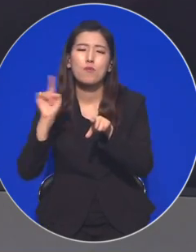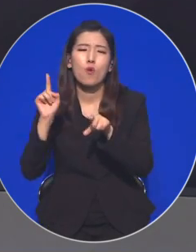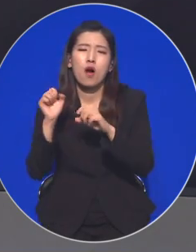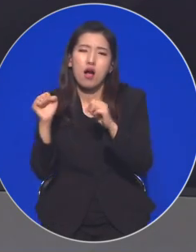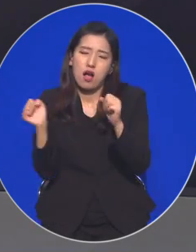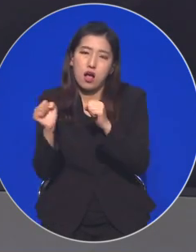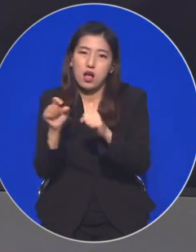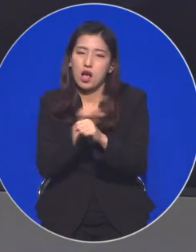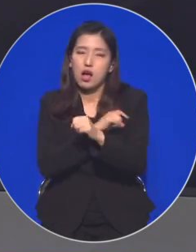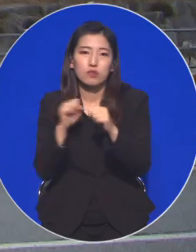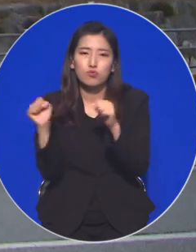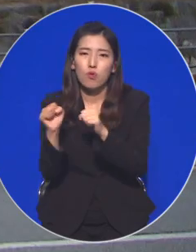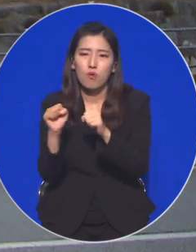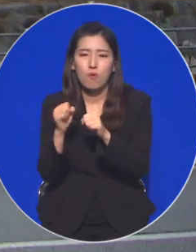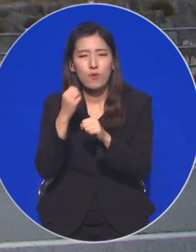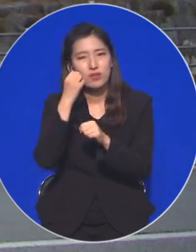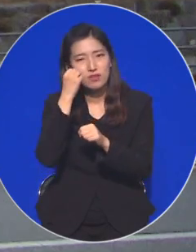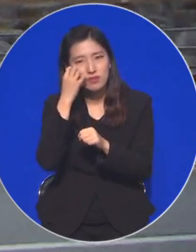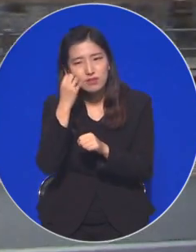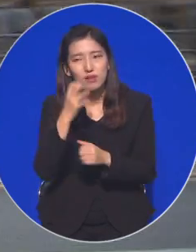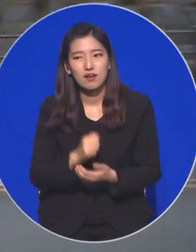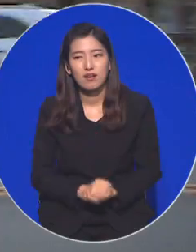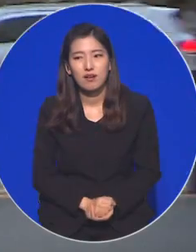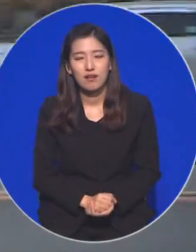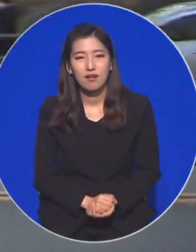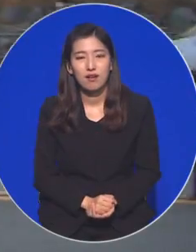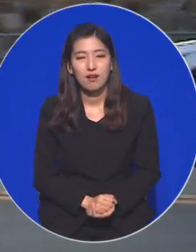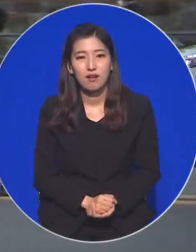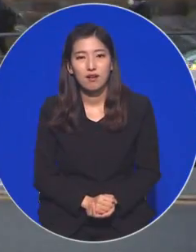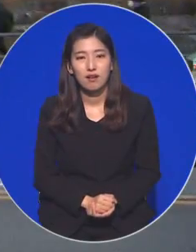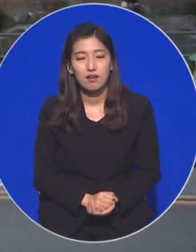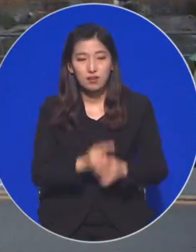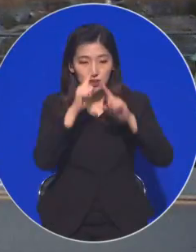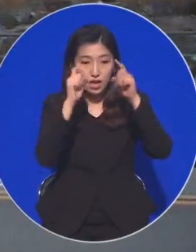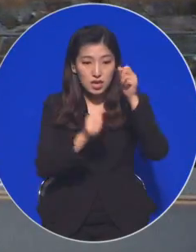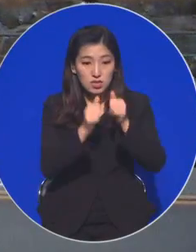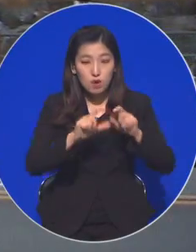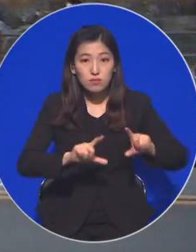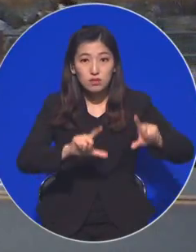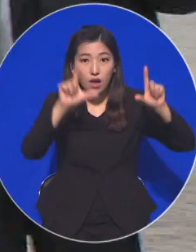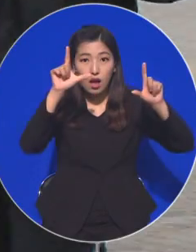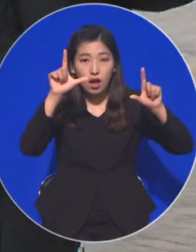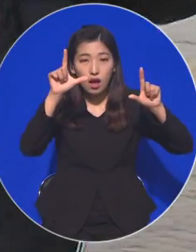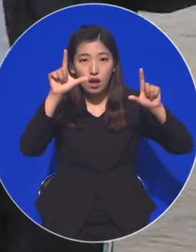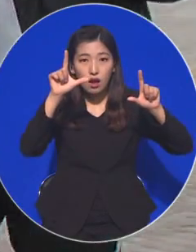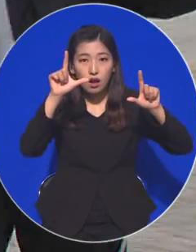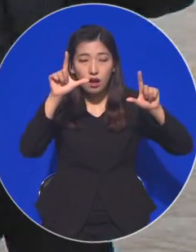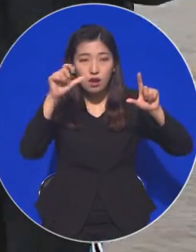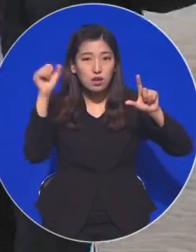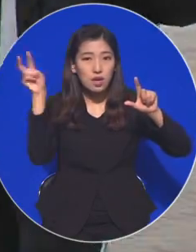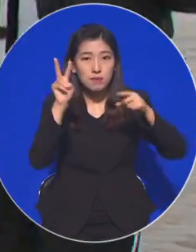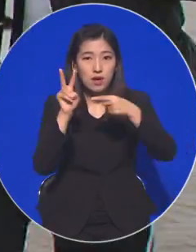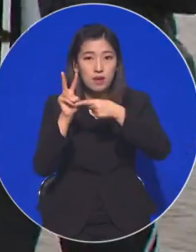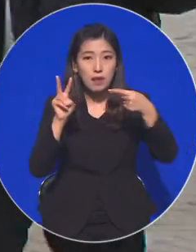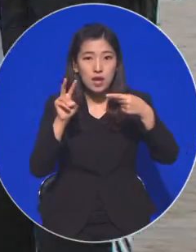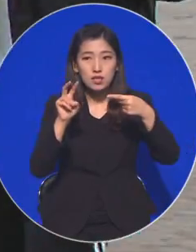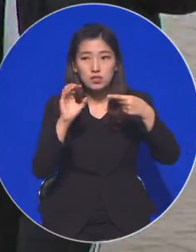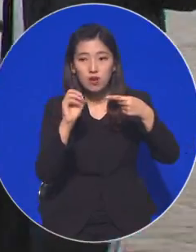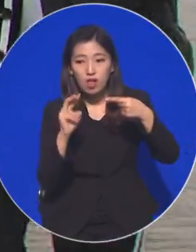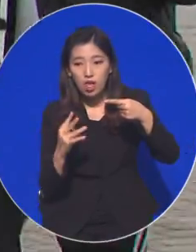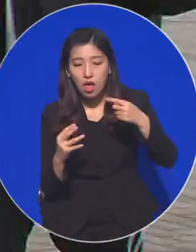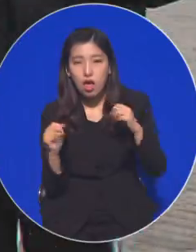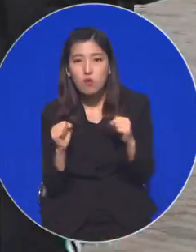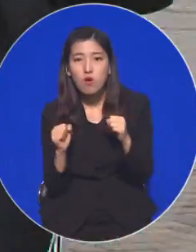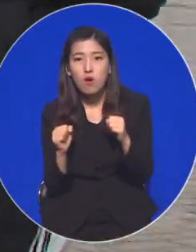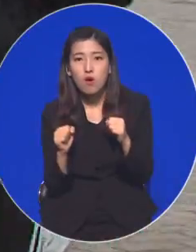실제로 추웠을까요? 수능일 아침 최저 기온이 영하로 떨어진 건 28년 동안 9차례였습니다.